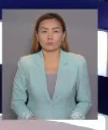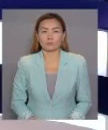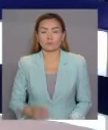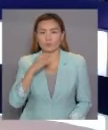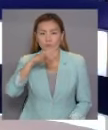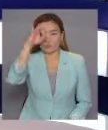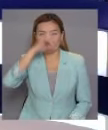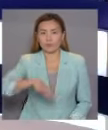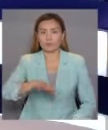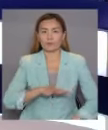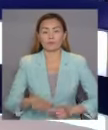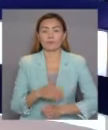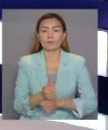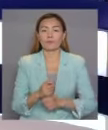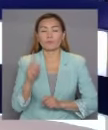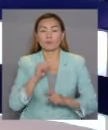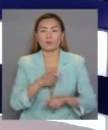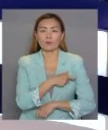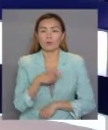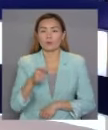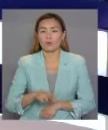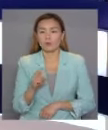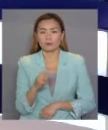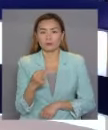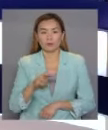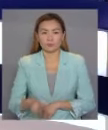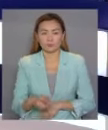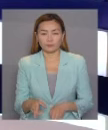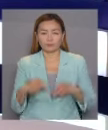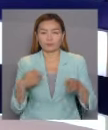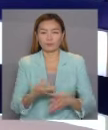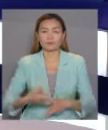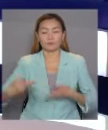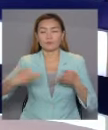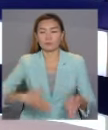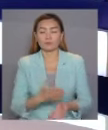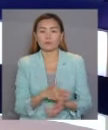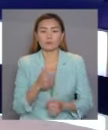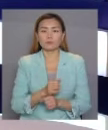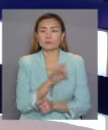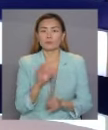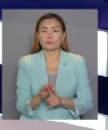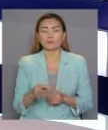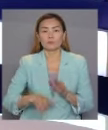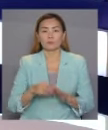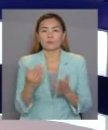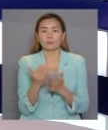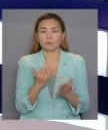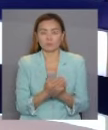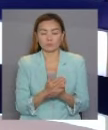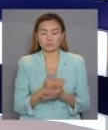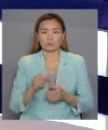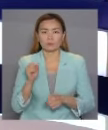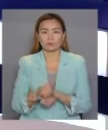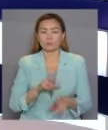Қазақстан Республикасының парламент мәжілісінің депутаты Әділ Жұбанов іссапармен өңірге келді. Басты мақсаты сайлауалды бағдарламасында